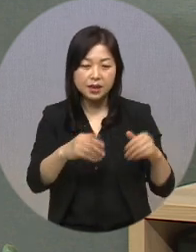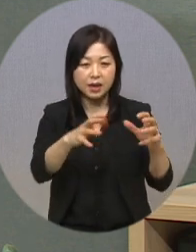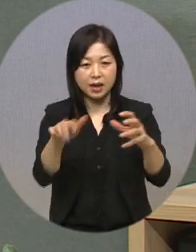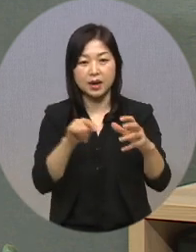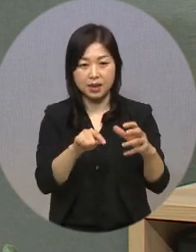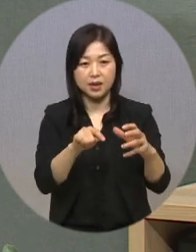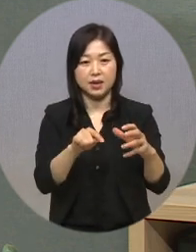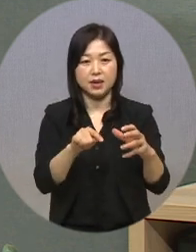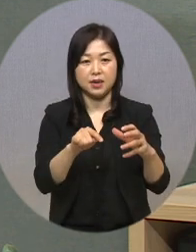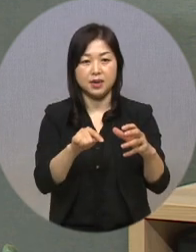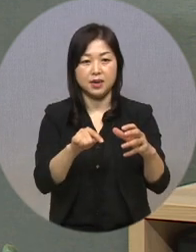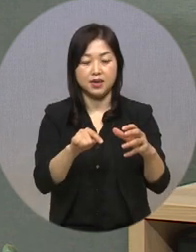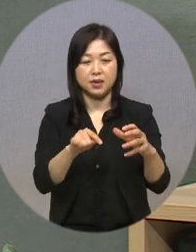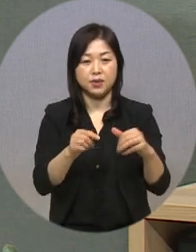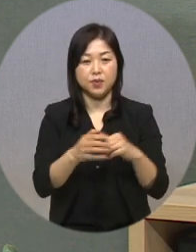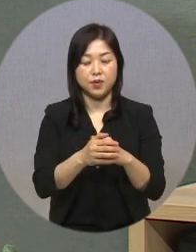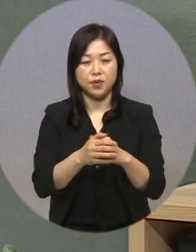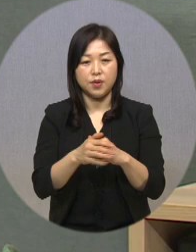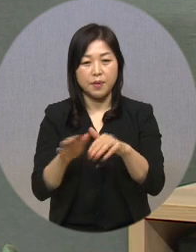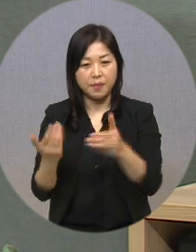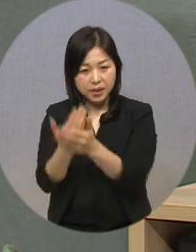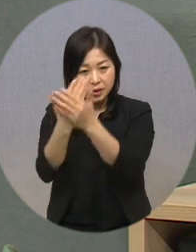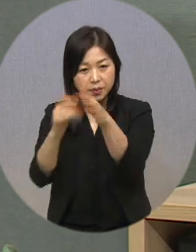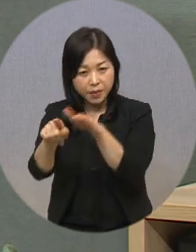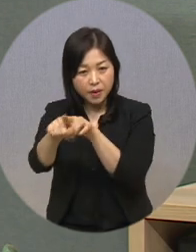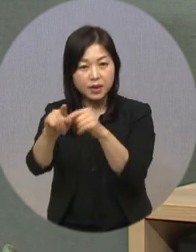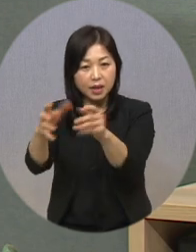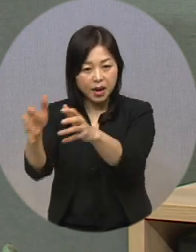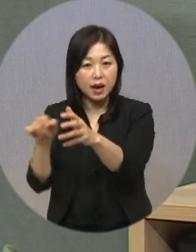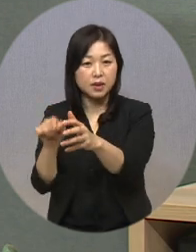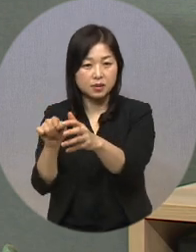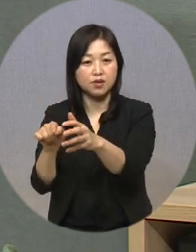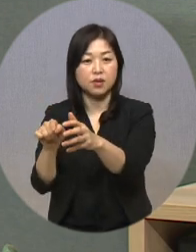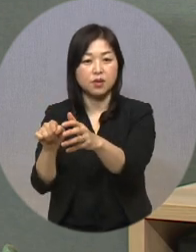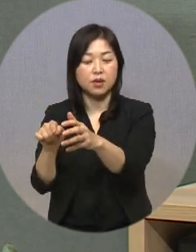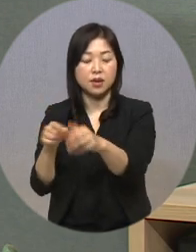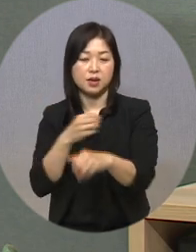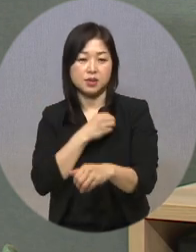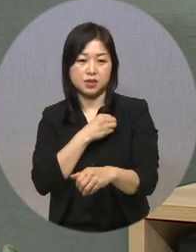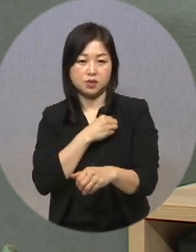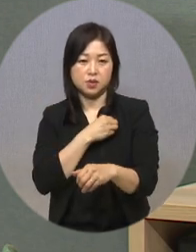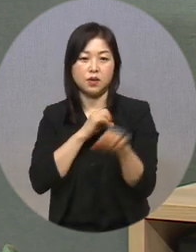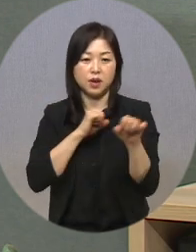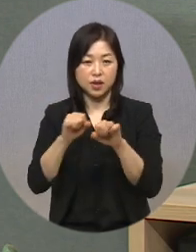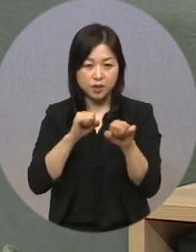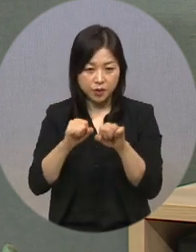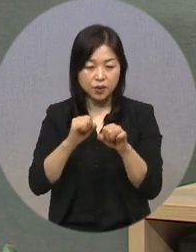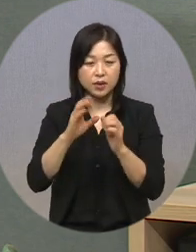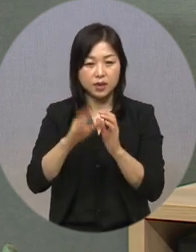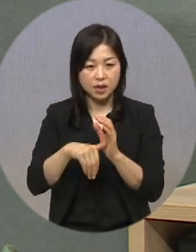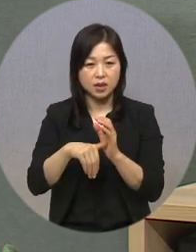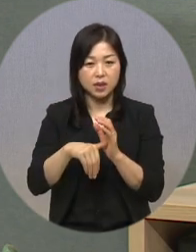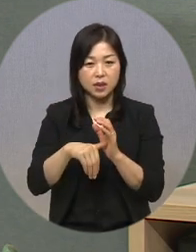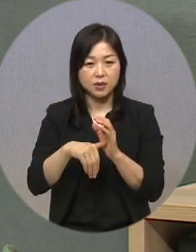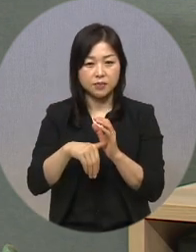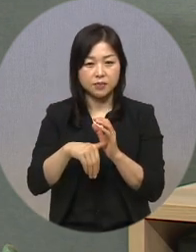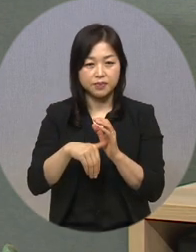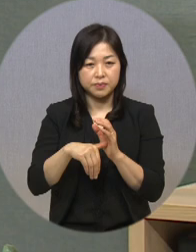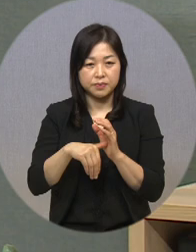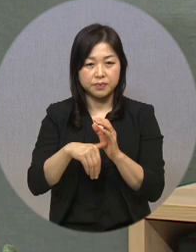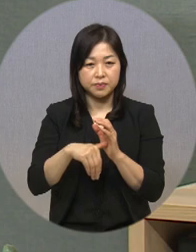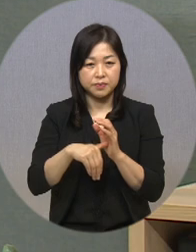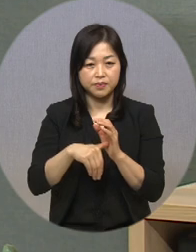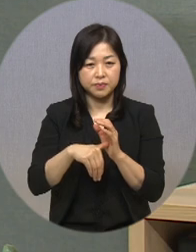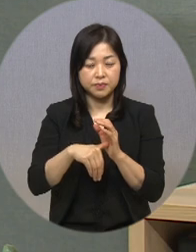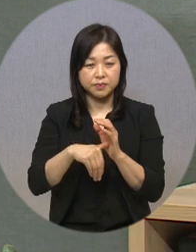약소국이라든가 예. 또는 선진국 대열에 있는 나라에서 의원 생활을 할 때 이제 초청을 해서 여러 가지